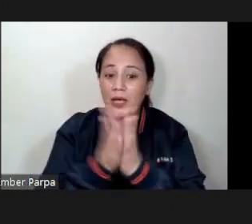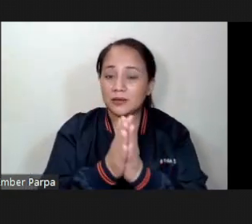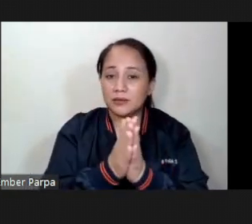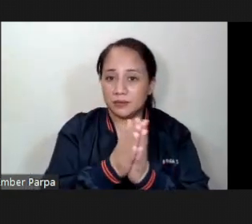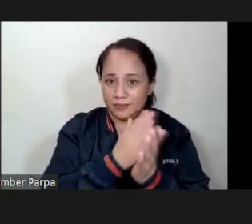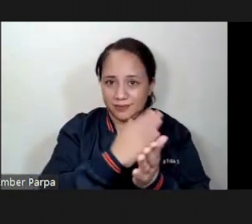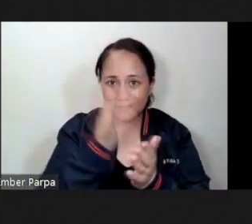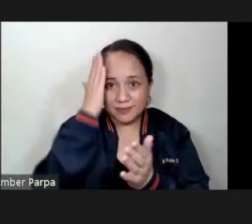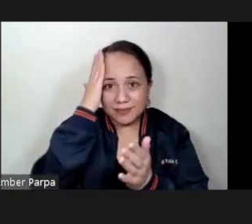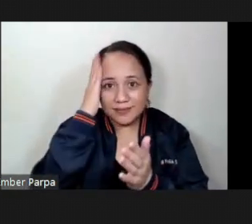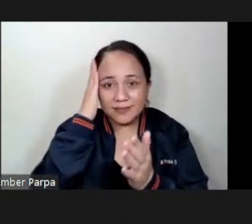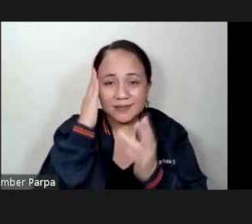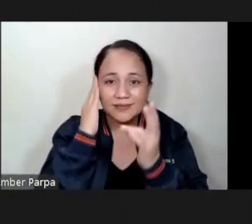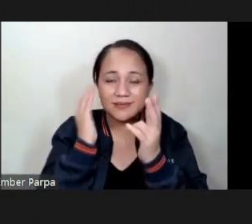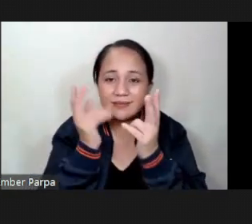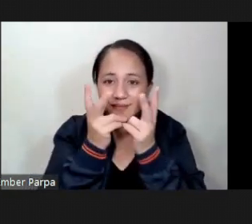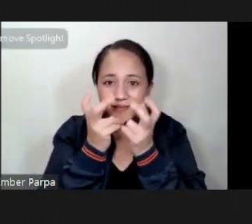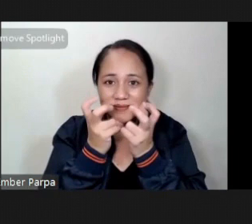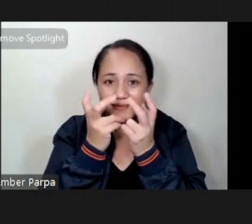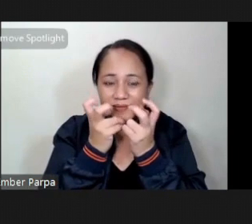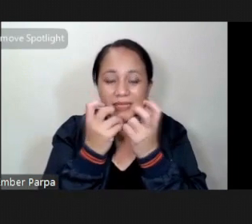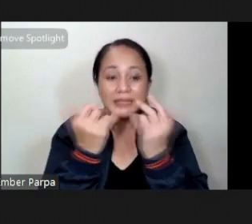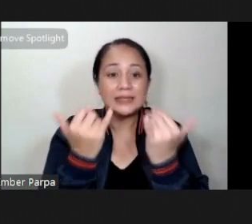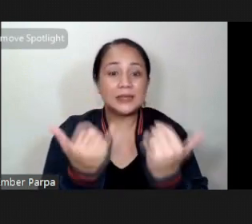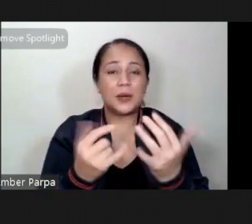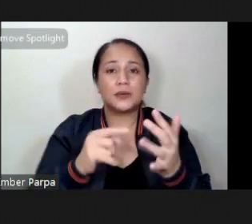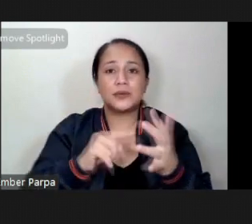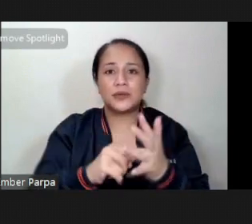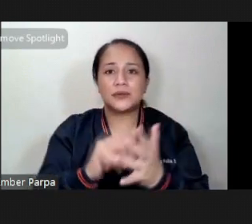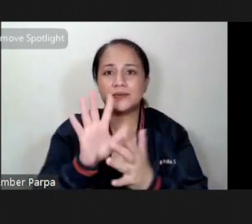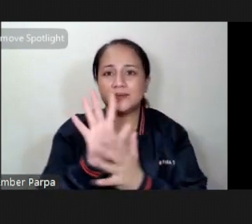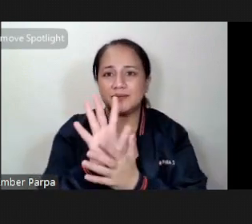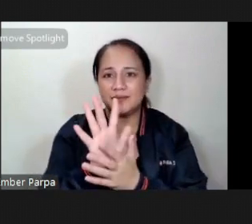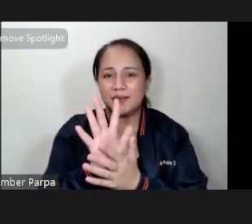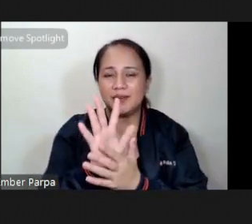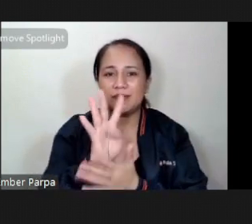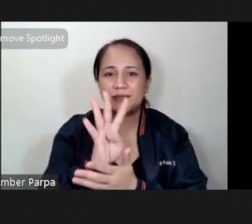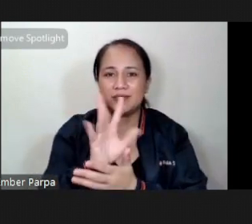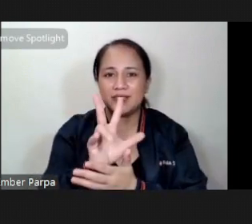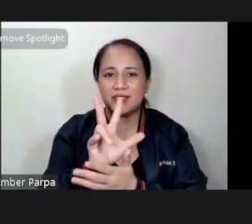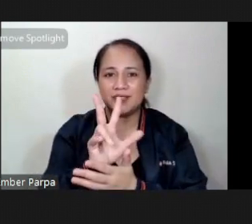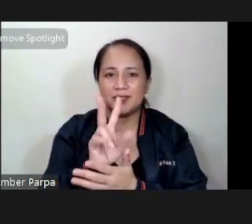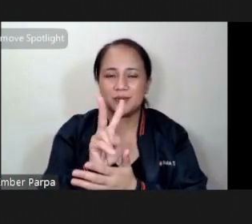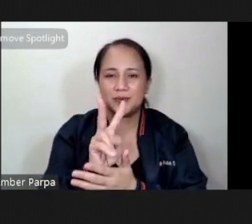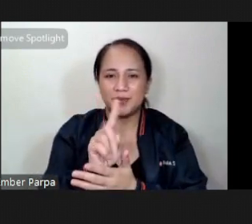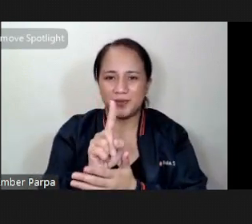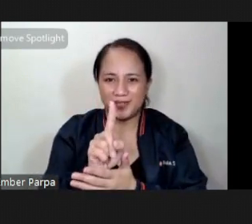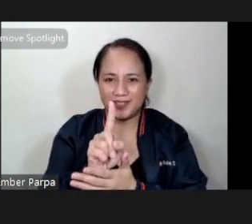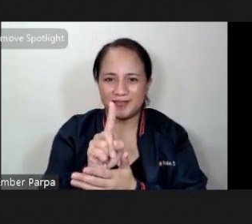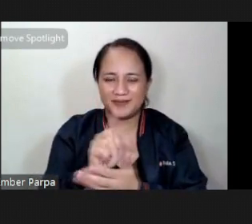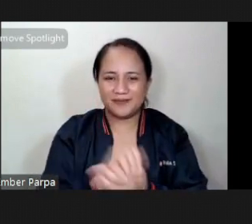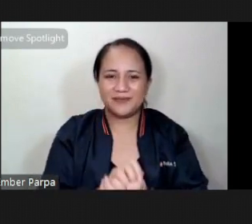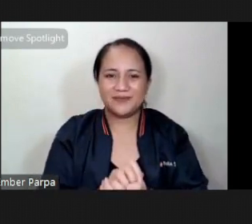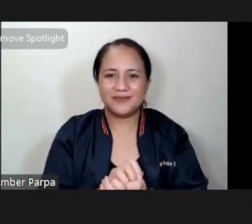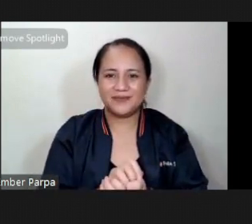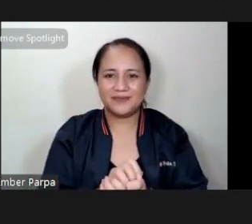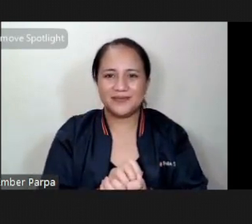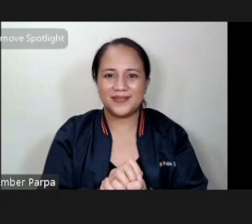to please listen, and we will now start in 5, 4, 3, 2.